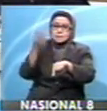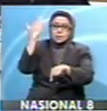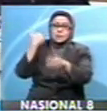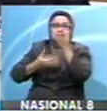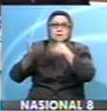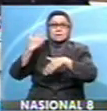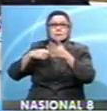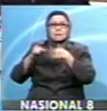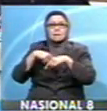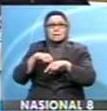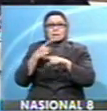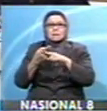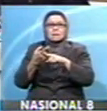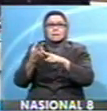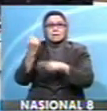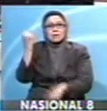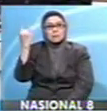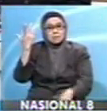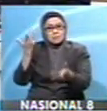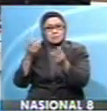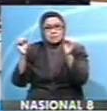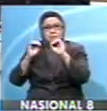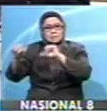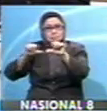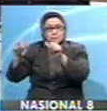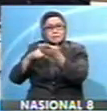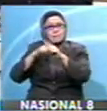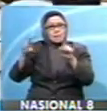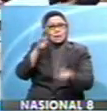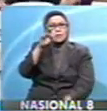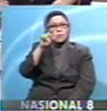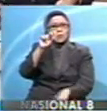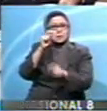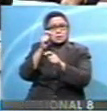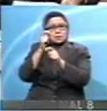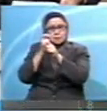agaknya rahsia kumpulan Rock legenda ini butirannya bersama zarul Fahmi